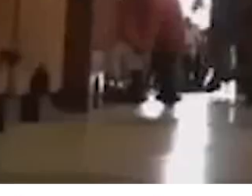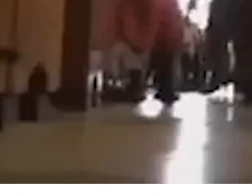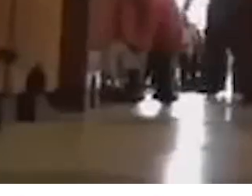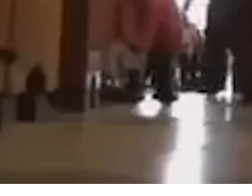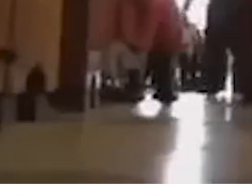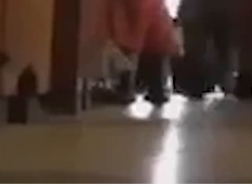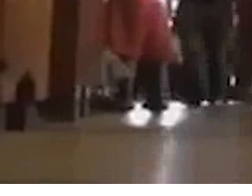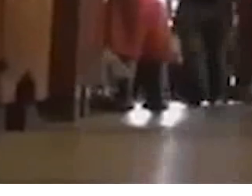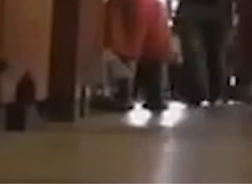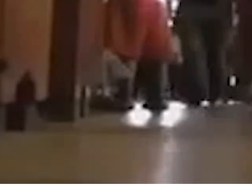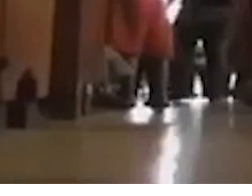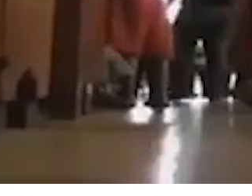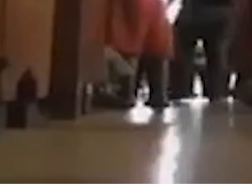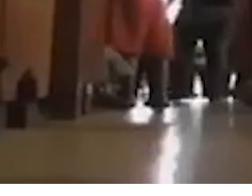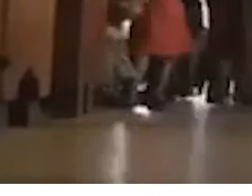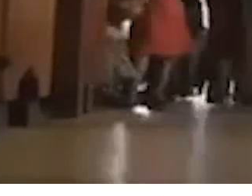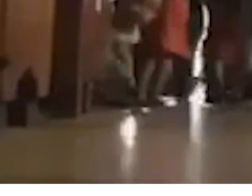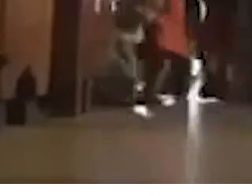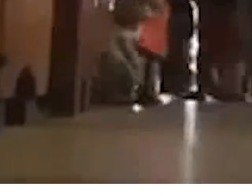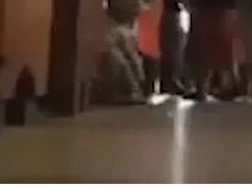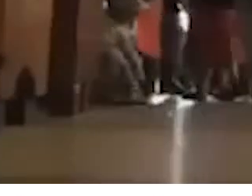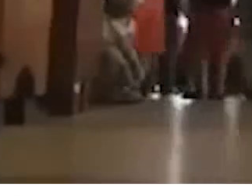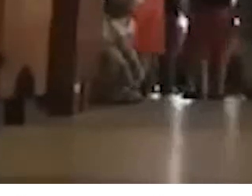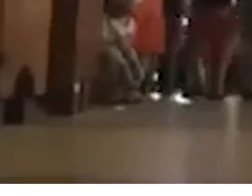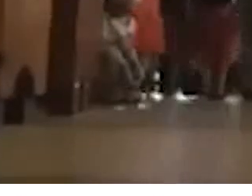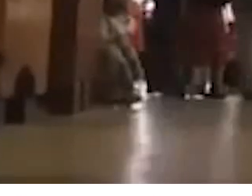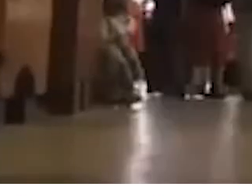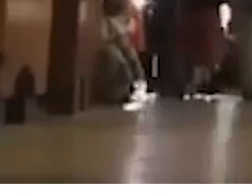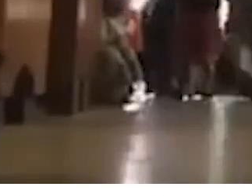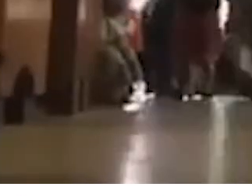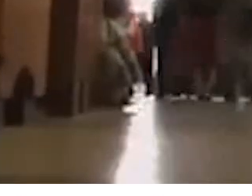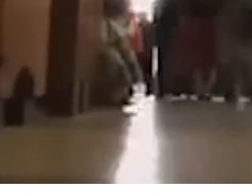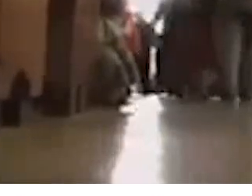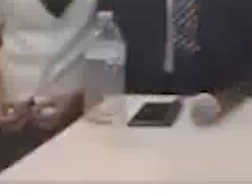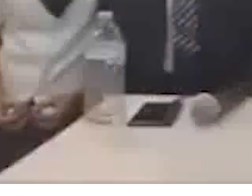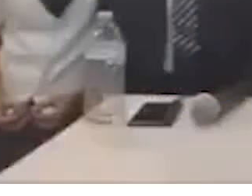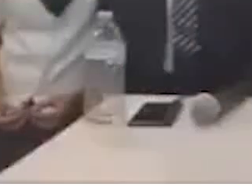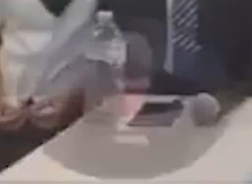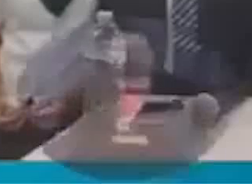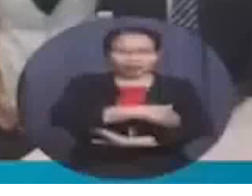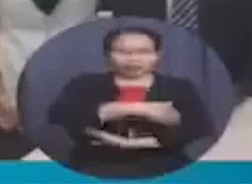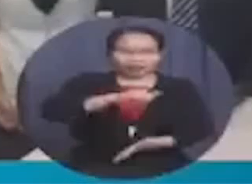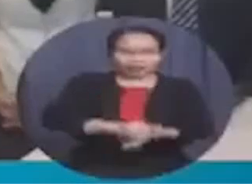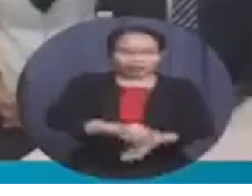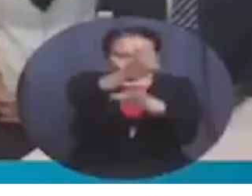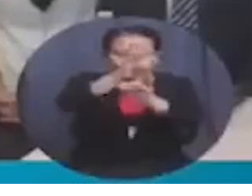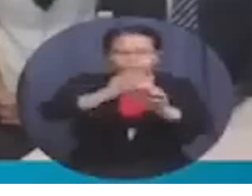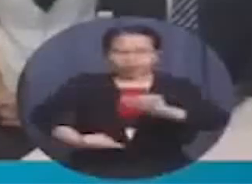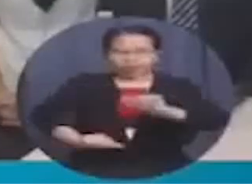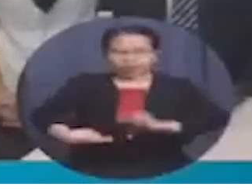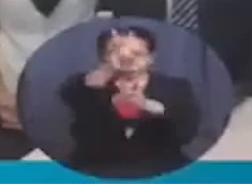kamanang na katoliko nanay ko. Pero para sabihin niyo sa akin, hindi pa yan act of worship. Worship nga yan